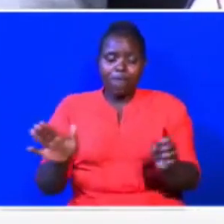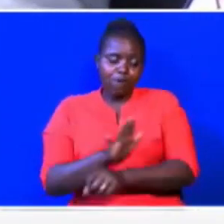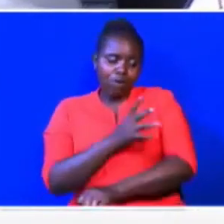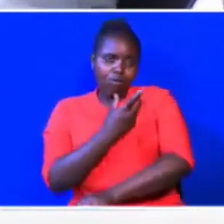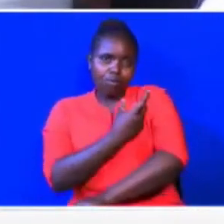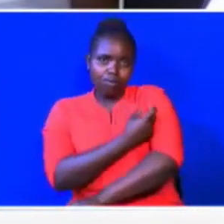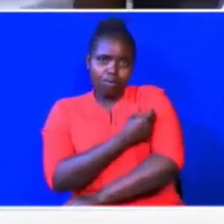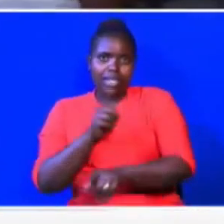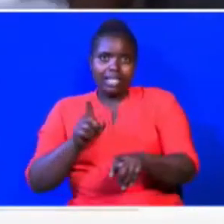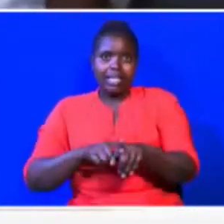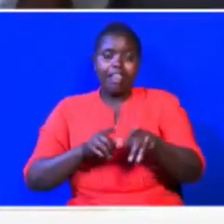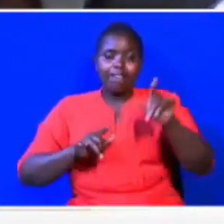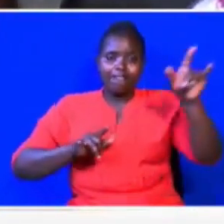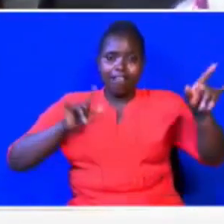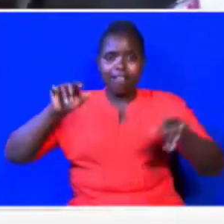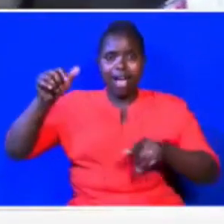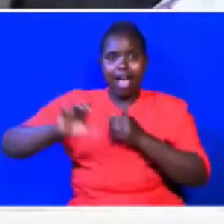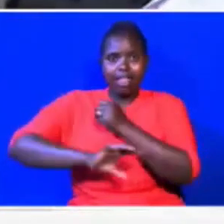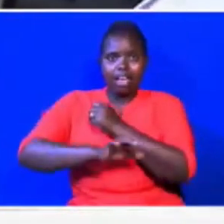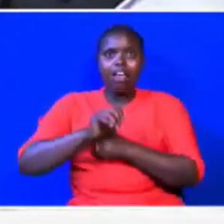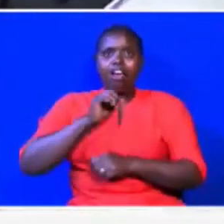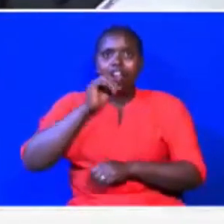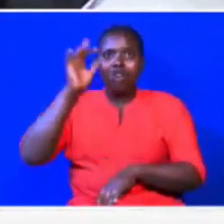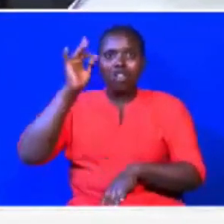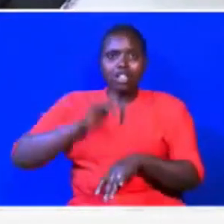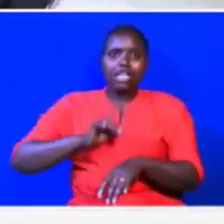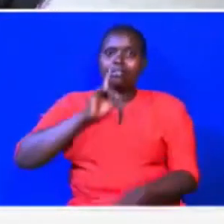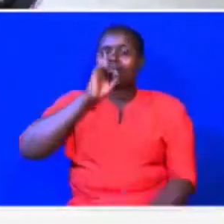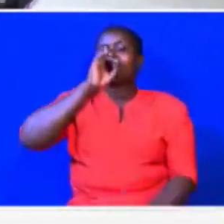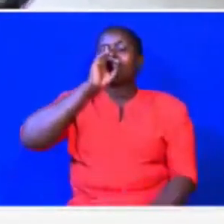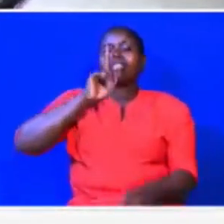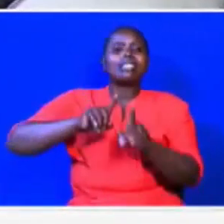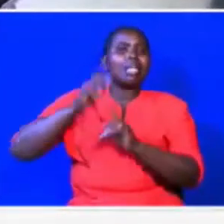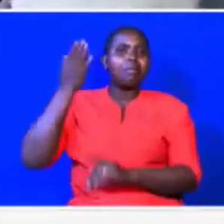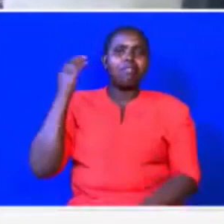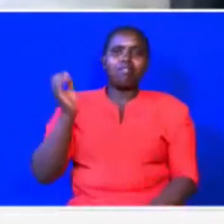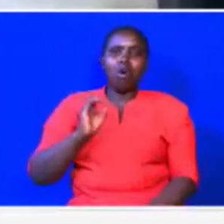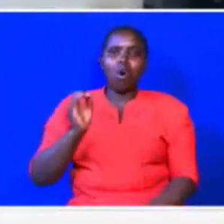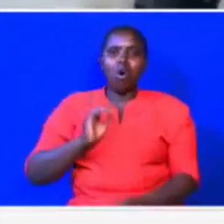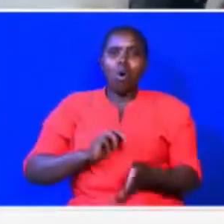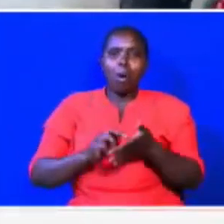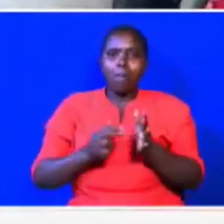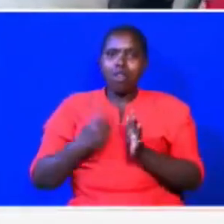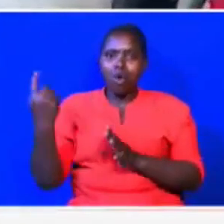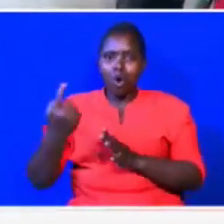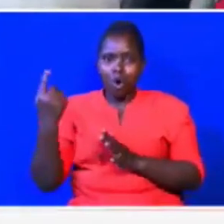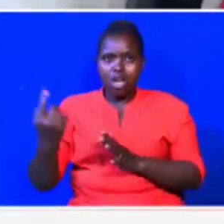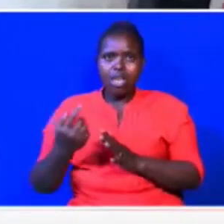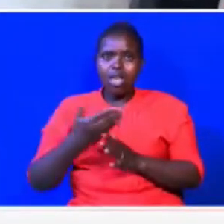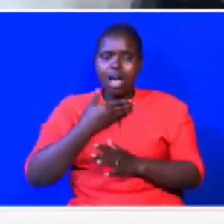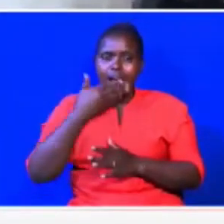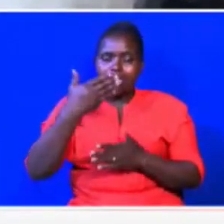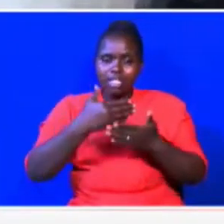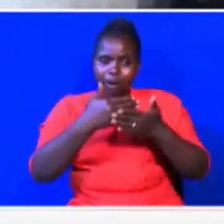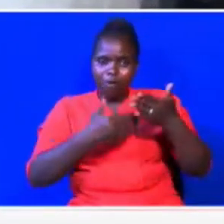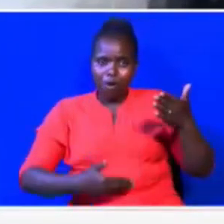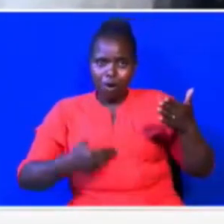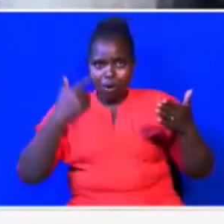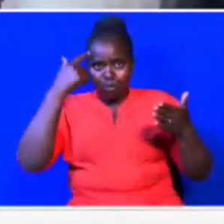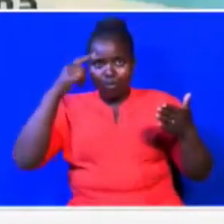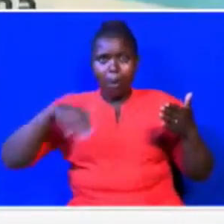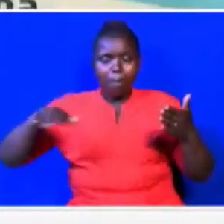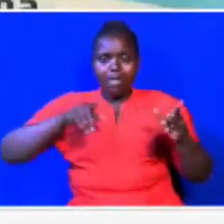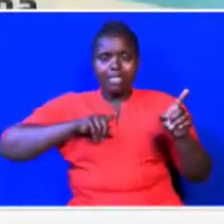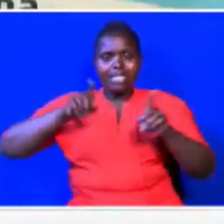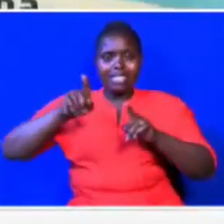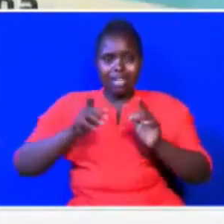na wanaosafiri nje ya nchi hawatapimwa virusi vya korona kama awali. Hata hivyo, watastahili kujaza fomu za sehemu za